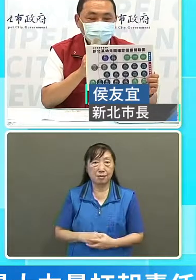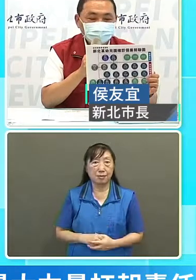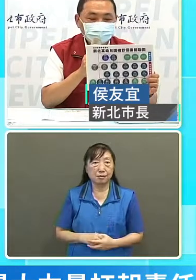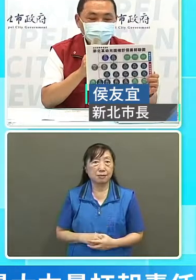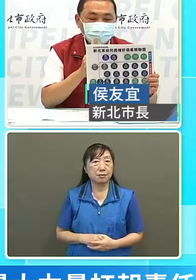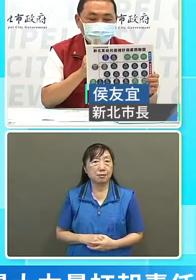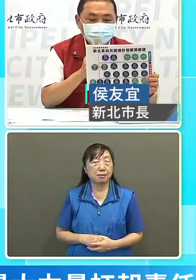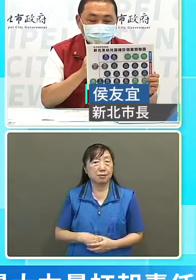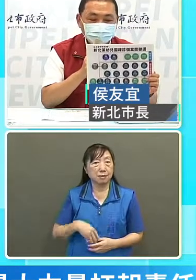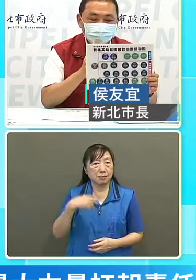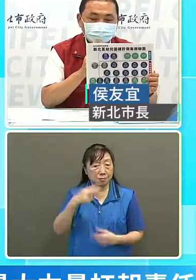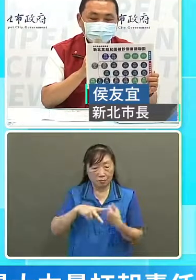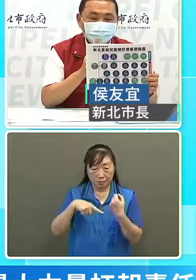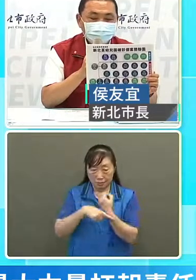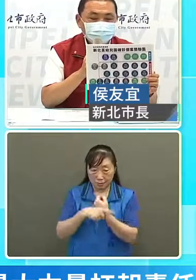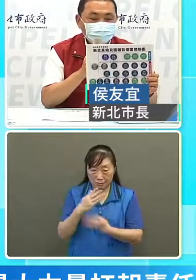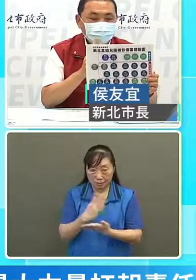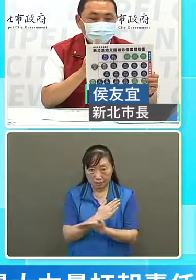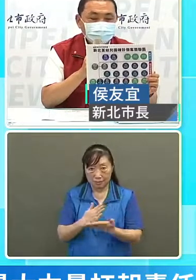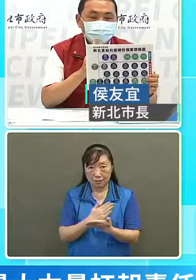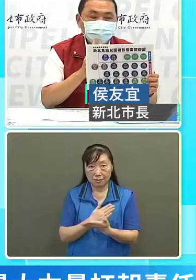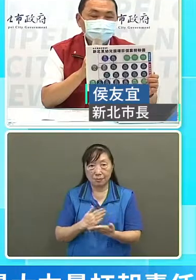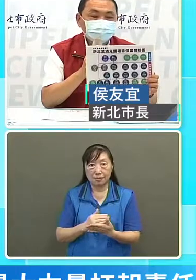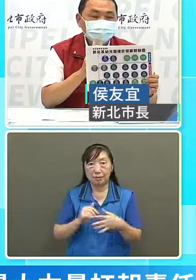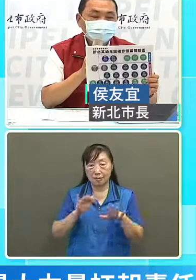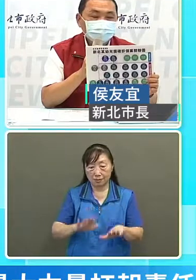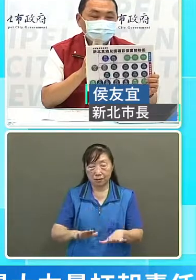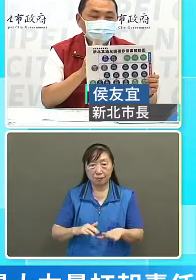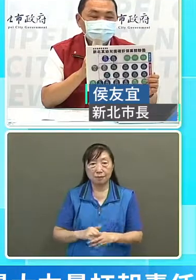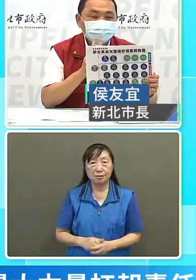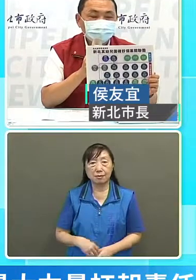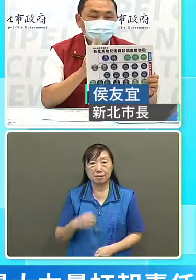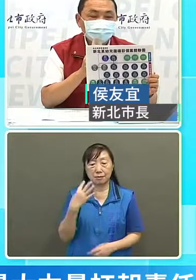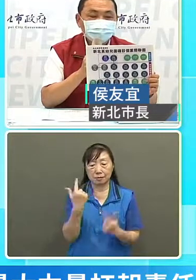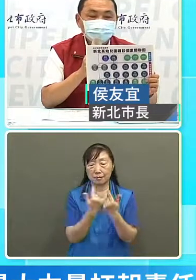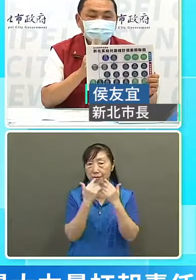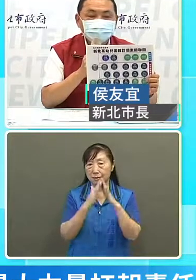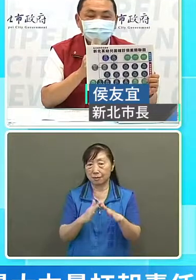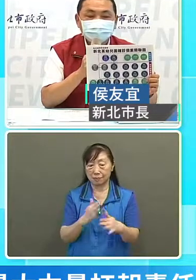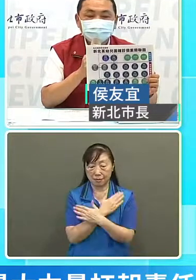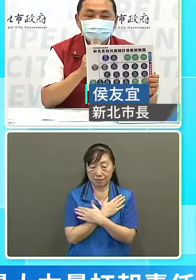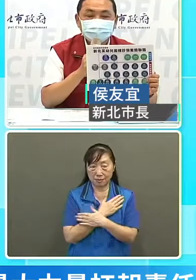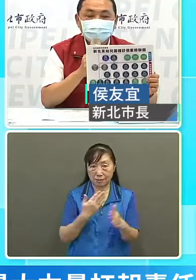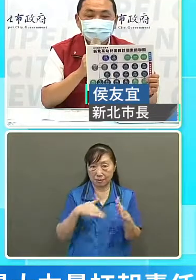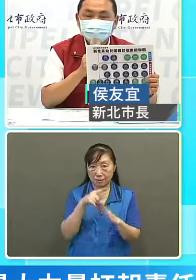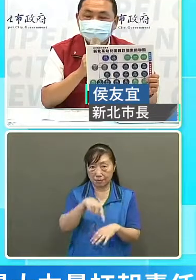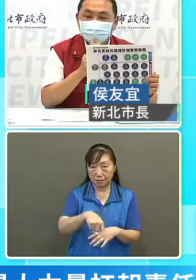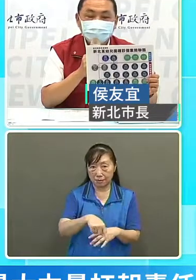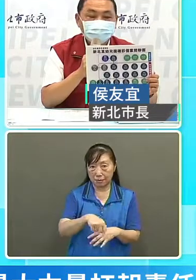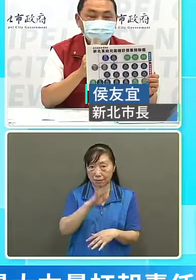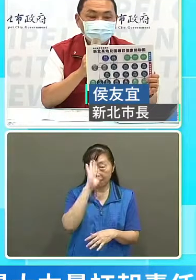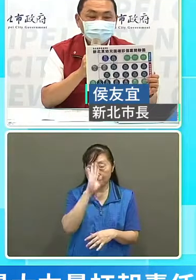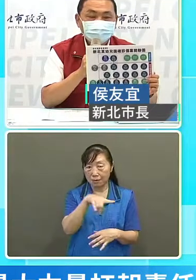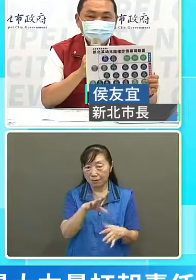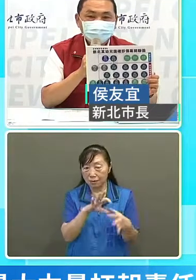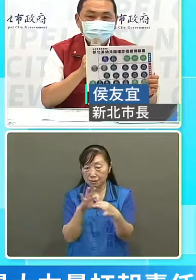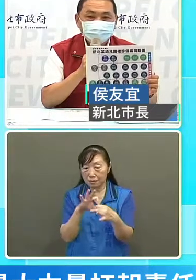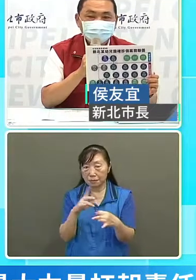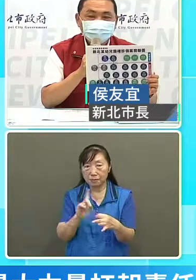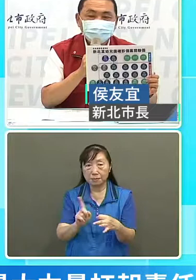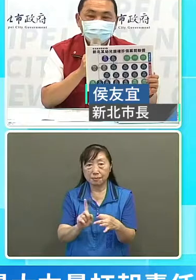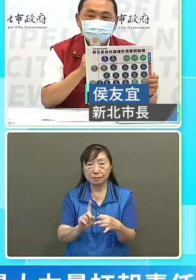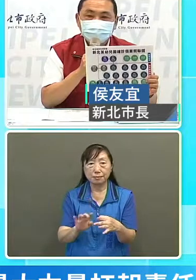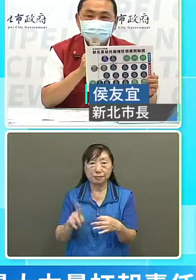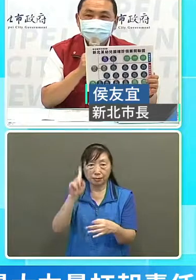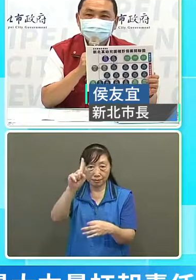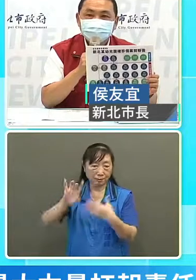再来做一个研判。所以目前为止新北市幼儿园的确诊个案的关联，一个